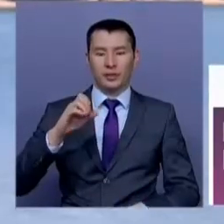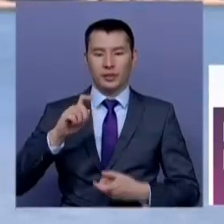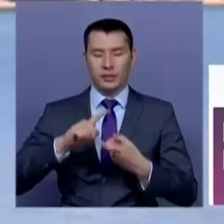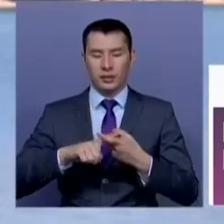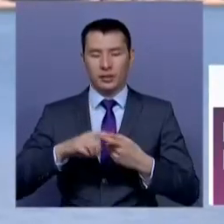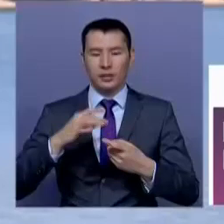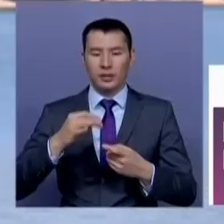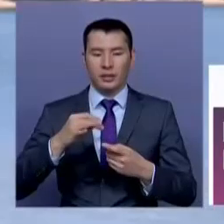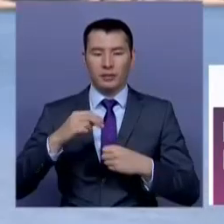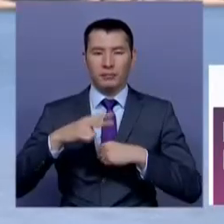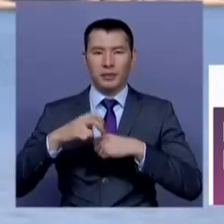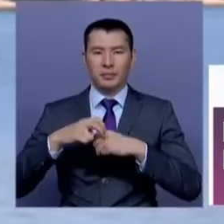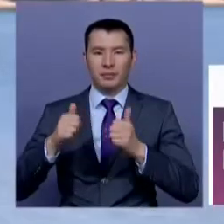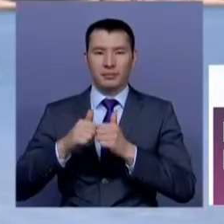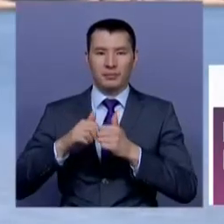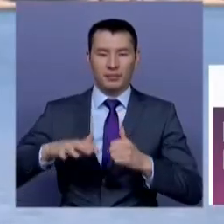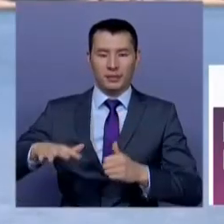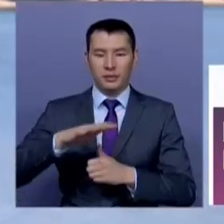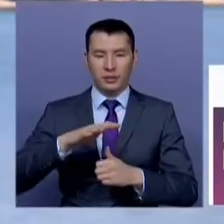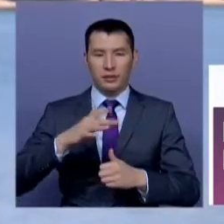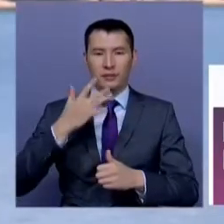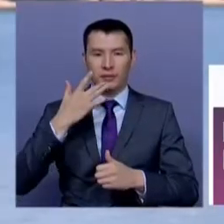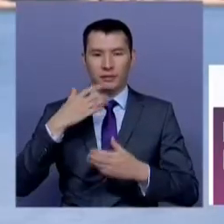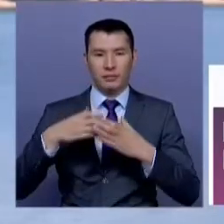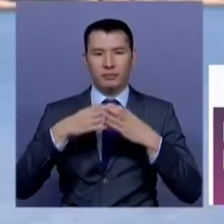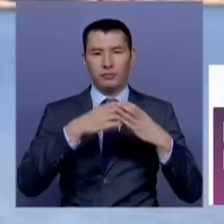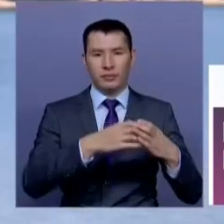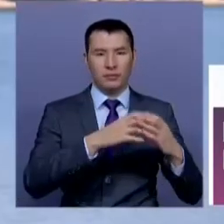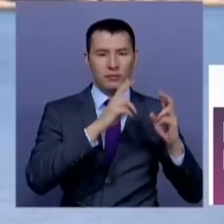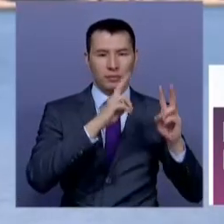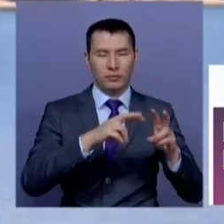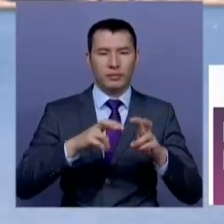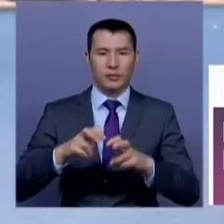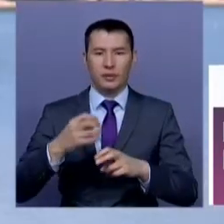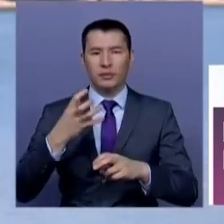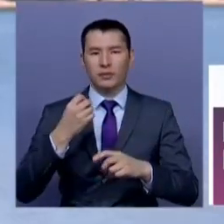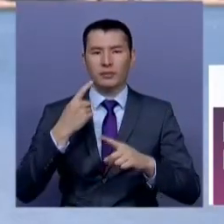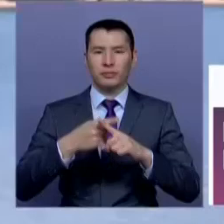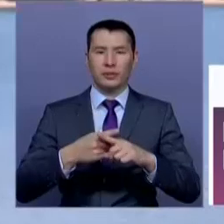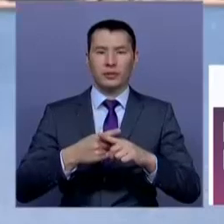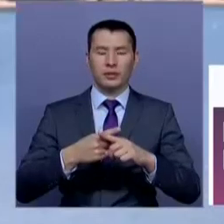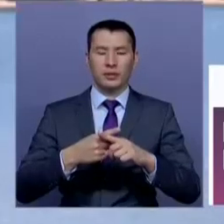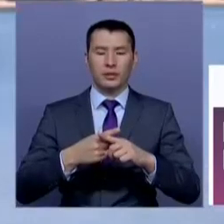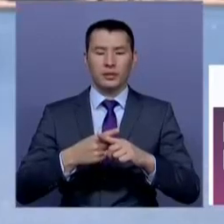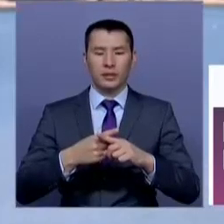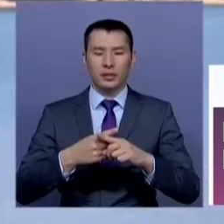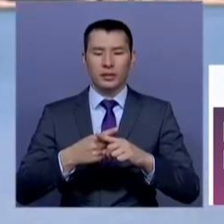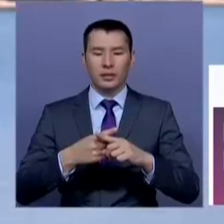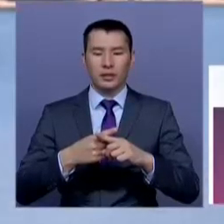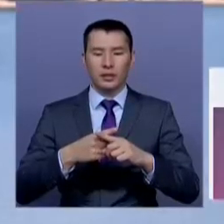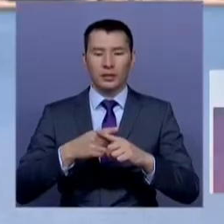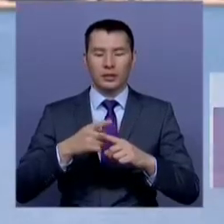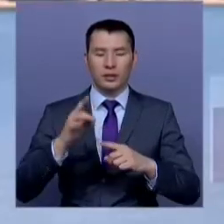управлением местной полицейской службы проводятся рейды. Также задействованы у нас